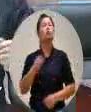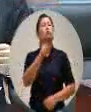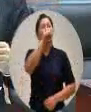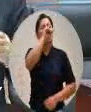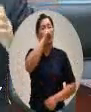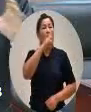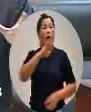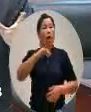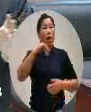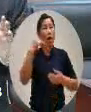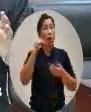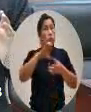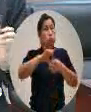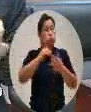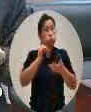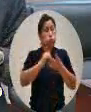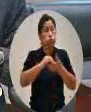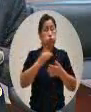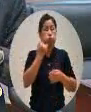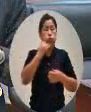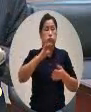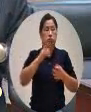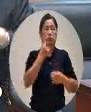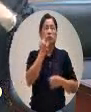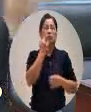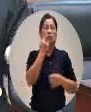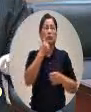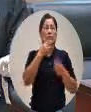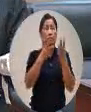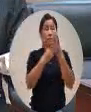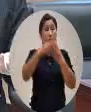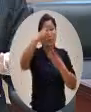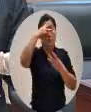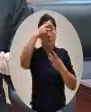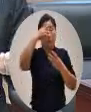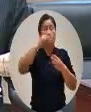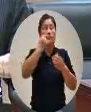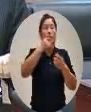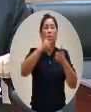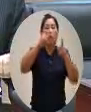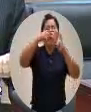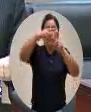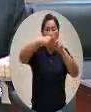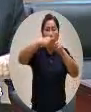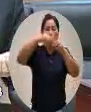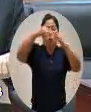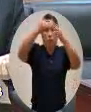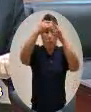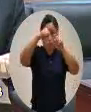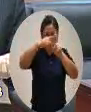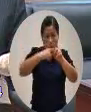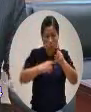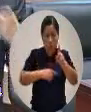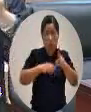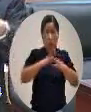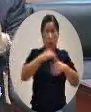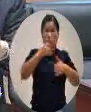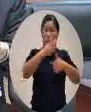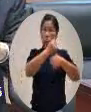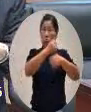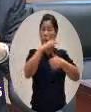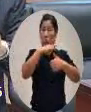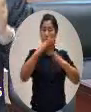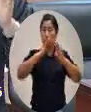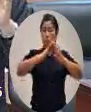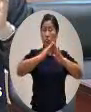不預期的但是起碼他災害可以降到最低那他有一些特色就是高層主動的領導甚至他在